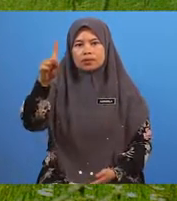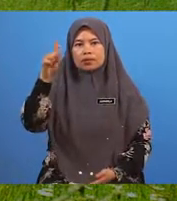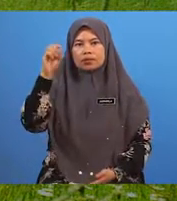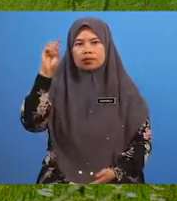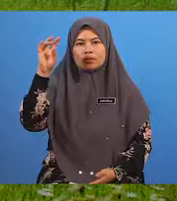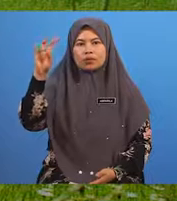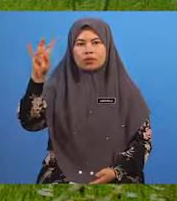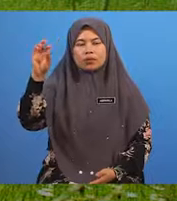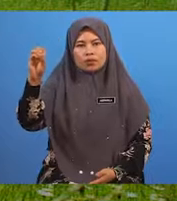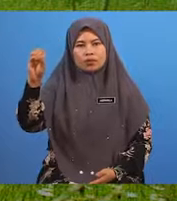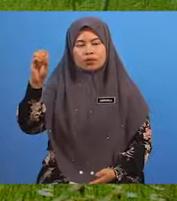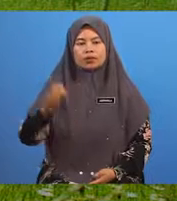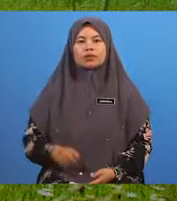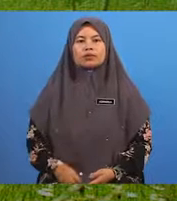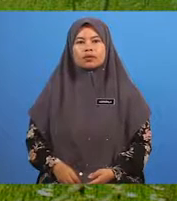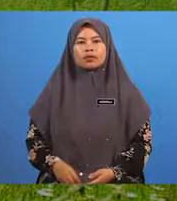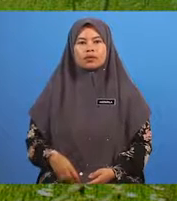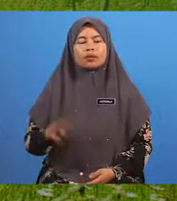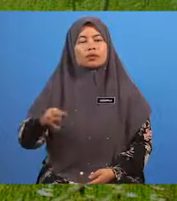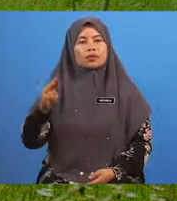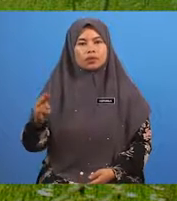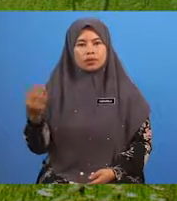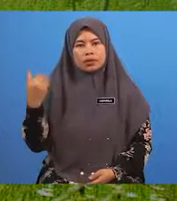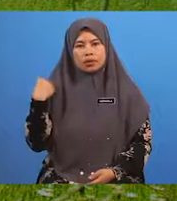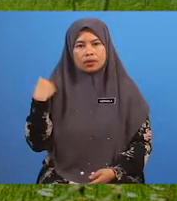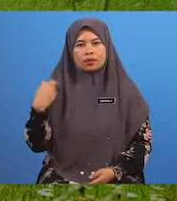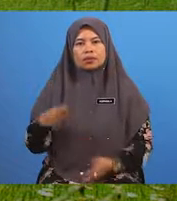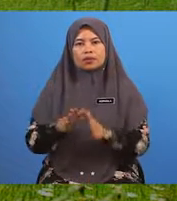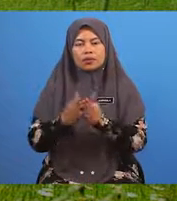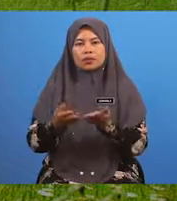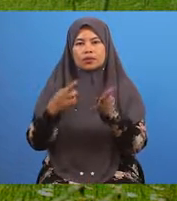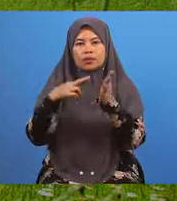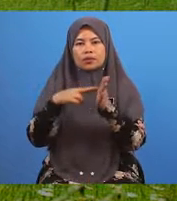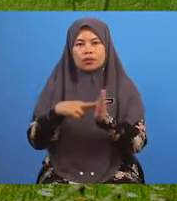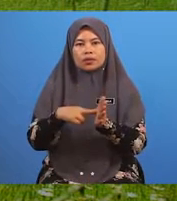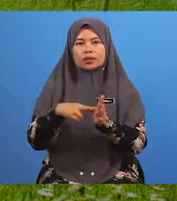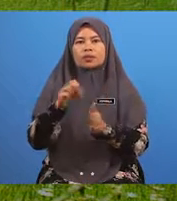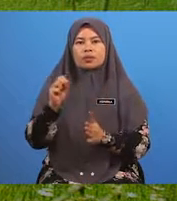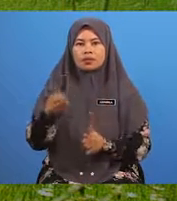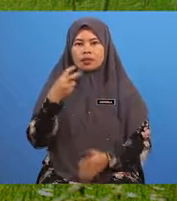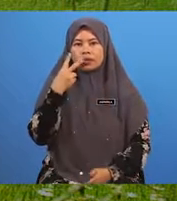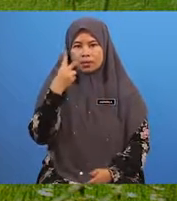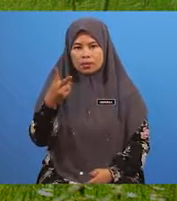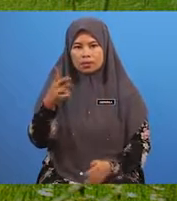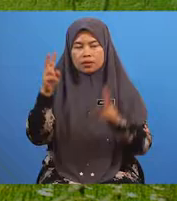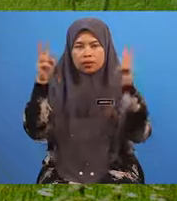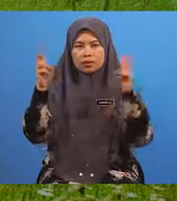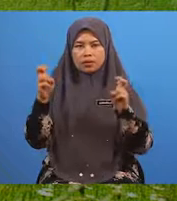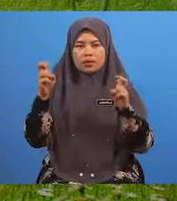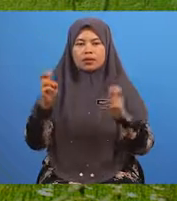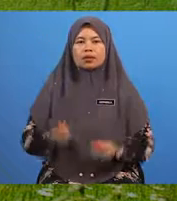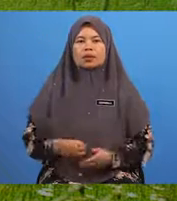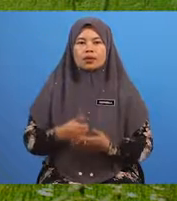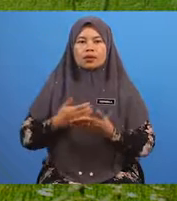170. Manakala bagi murid-murid yang mempunyai buku rujukan pula, sila lihat tajuk Anak Amanah Allah, Anak